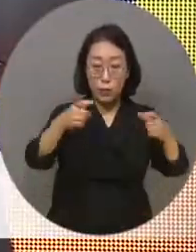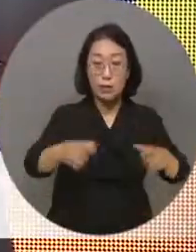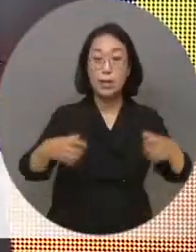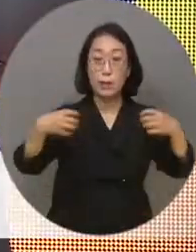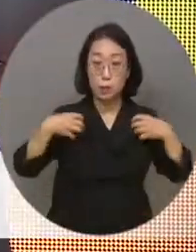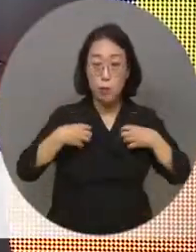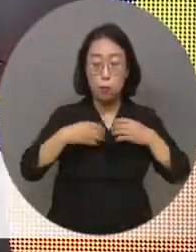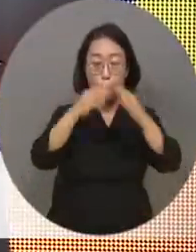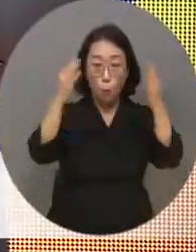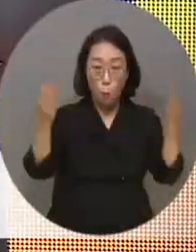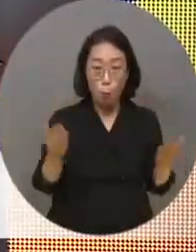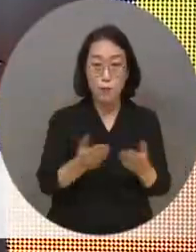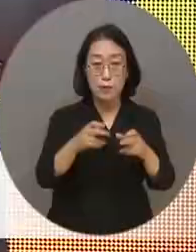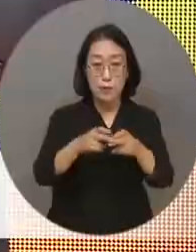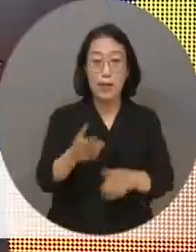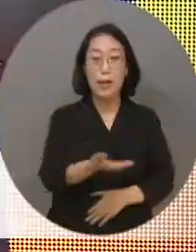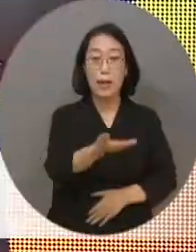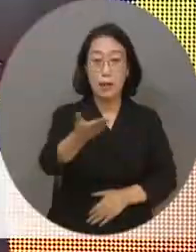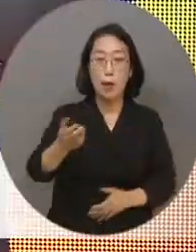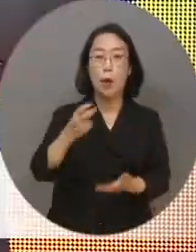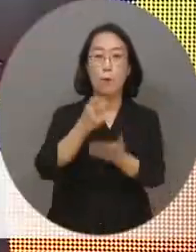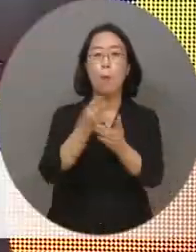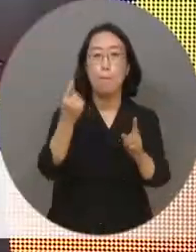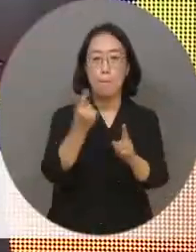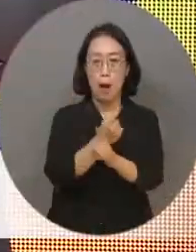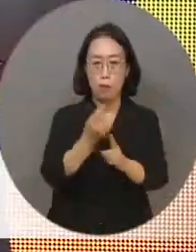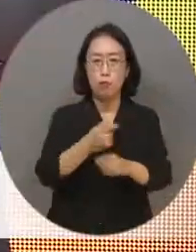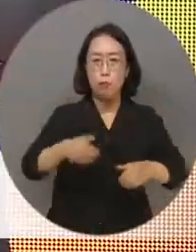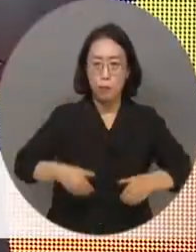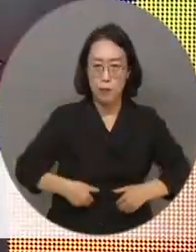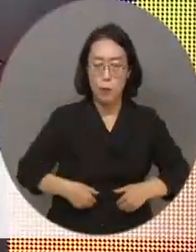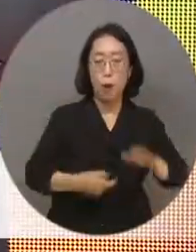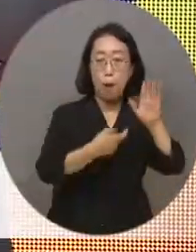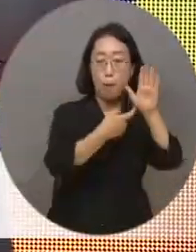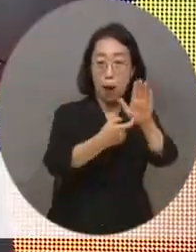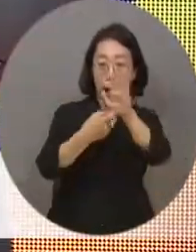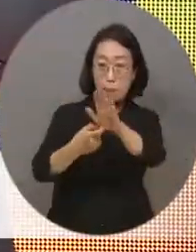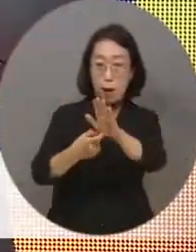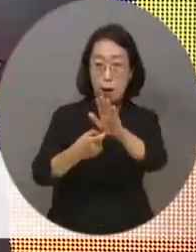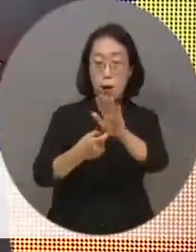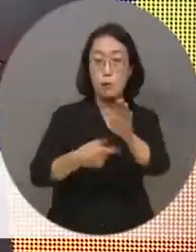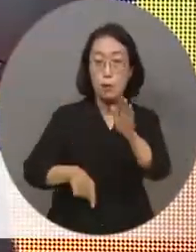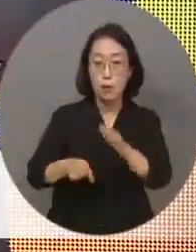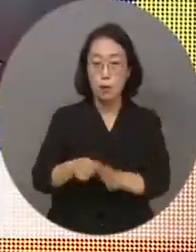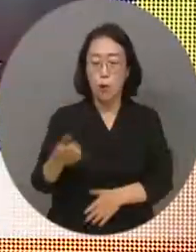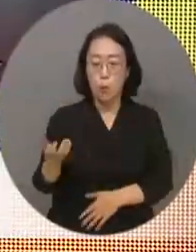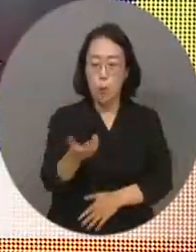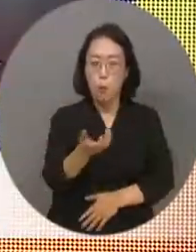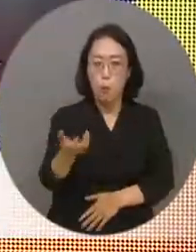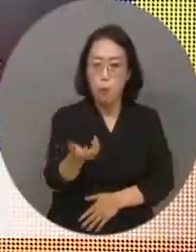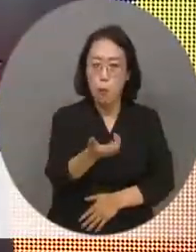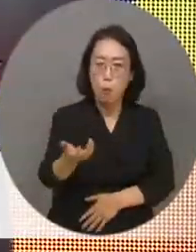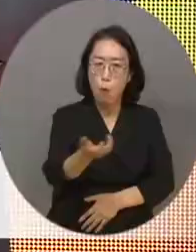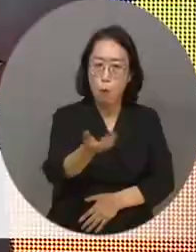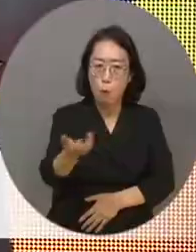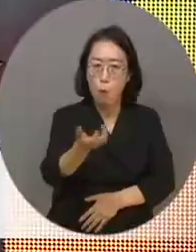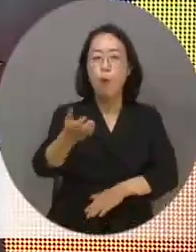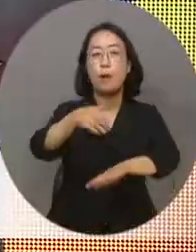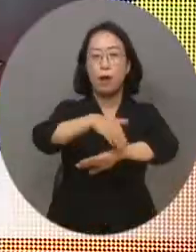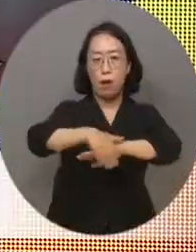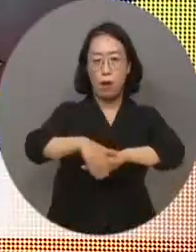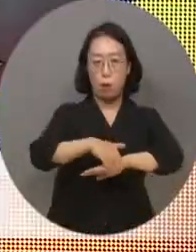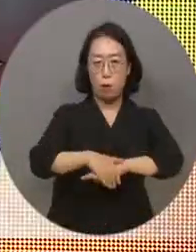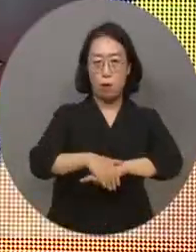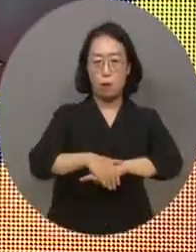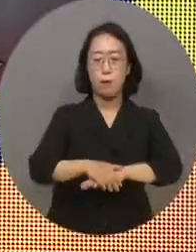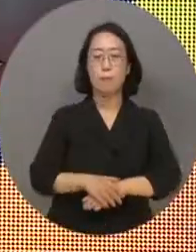전국의 장애인들에게 법 개정의 필요성을 알리기 위하여 전동일체 국토종단을 계획하게